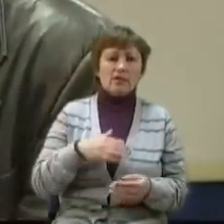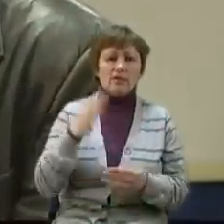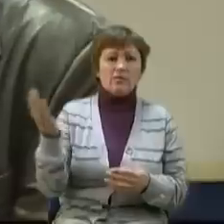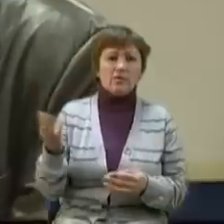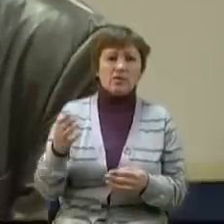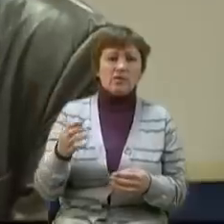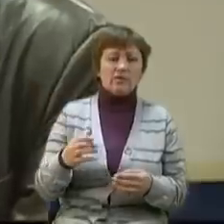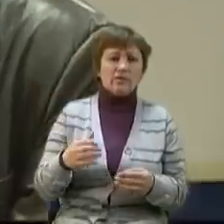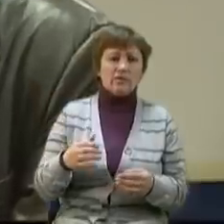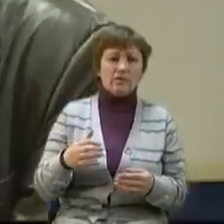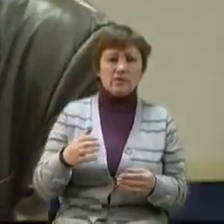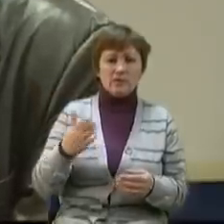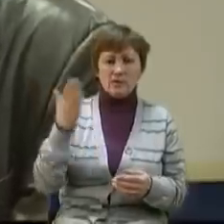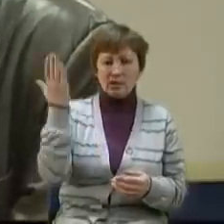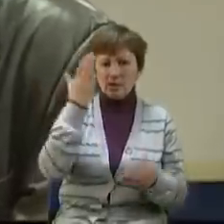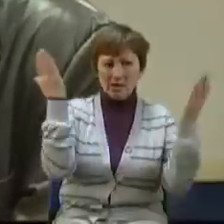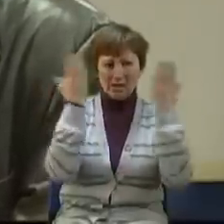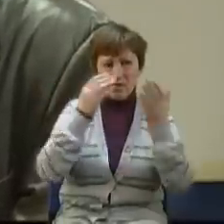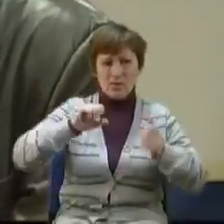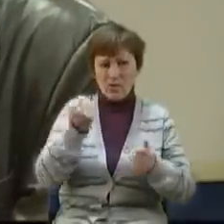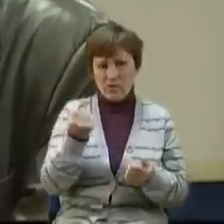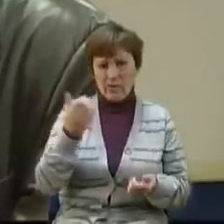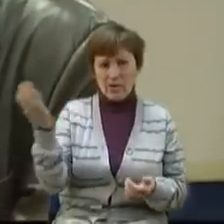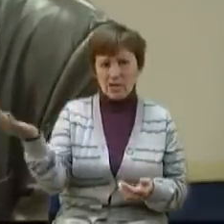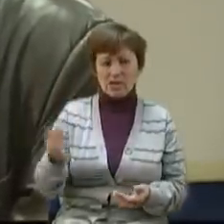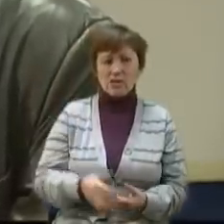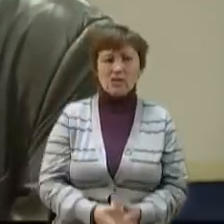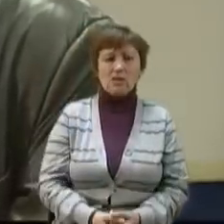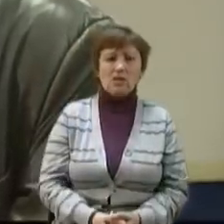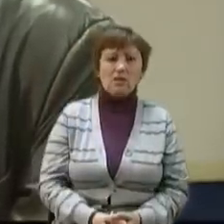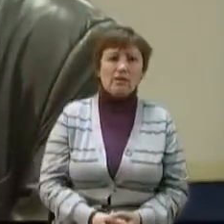был иереем этим. И мы с ним как-то говорили